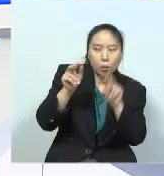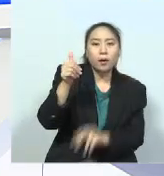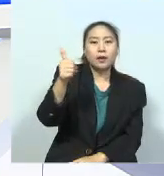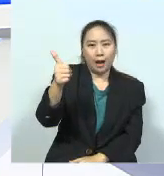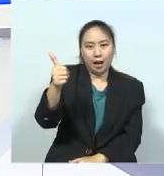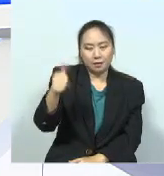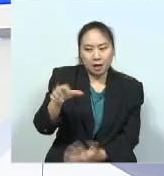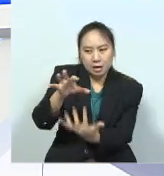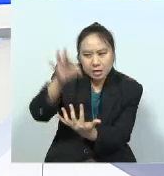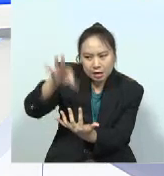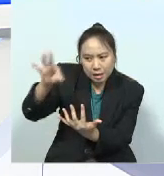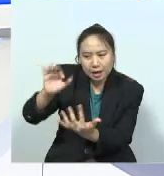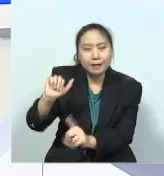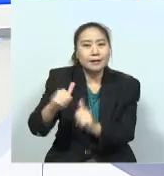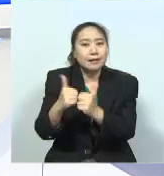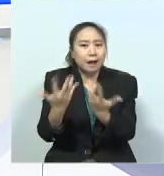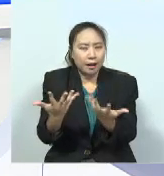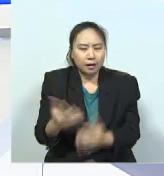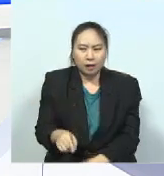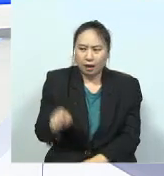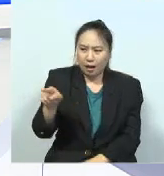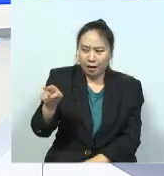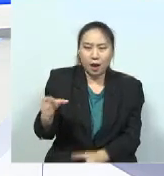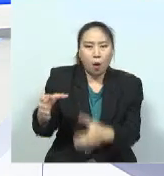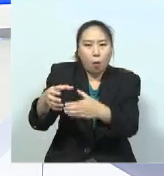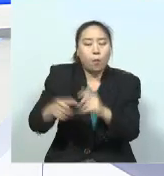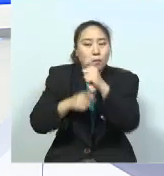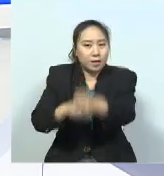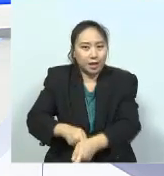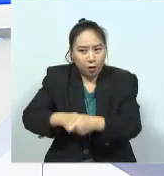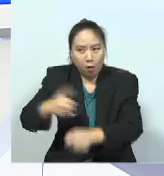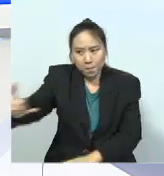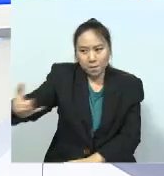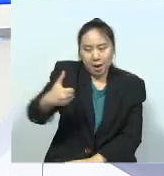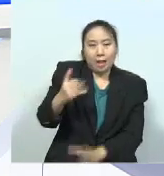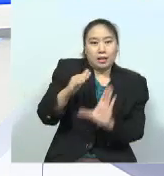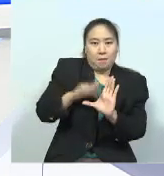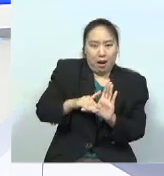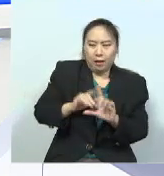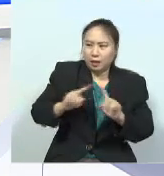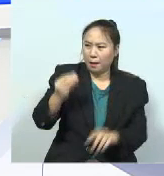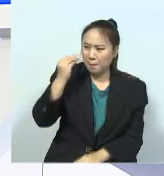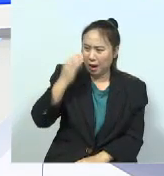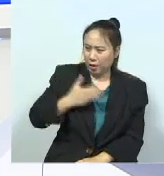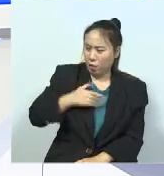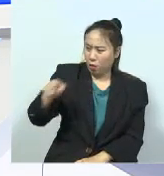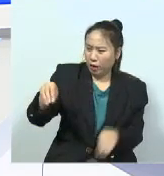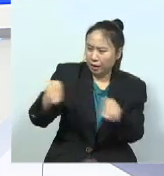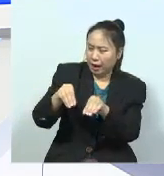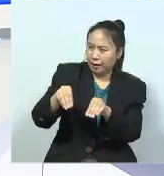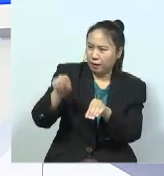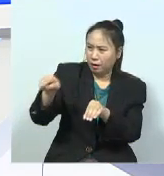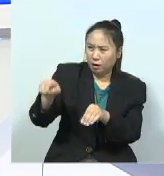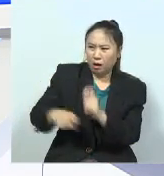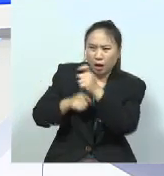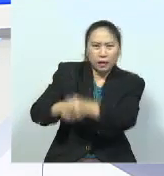ได้เขาคัดเลือกมายังไงคนที่บอกว่าอ้าวเขามาสมัครกลุ่มเกษตรกรแต่จริงๆเขาอยู่บ้านข้างบ้านเราเขาไม่ได้อยู่กลุ่มเกษตรกร เราก็ทัก